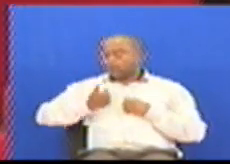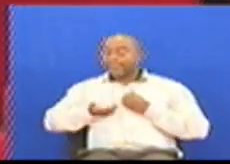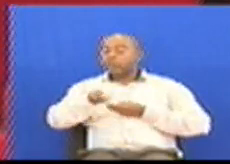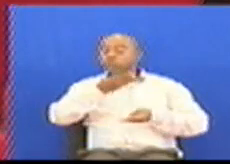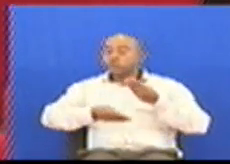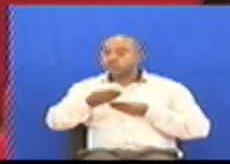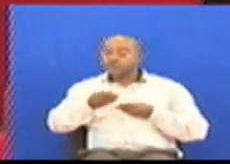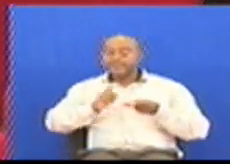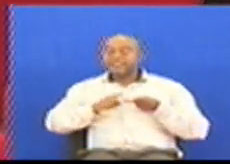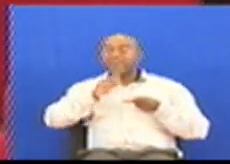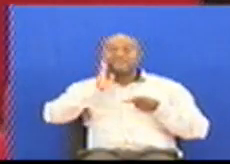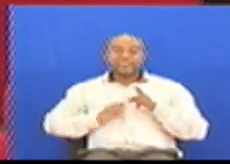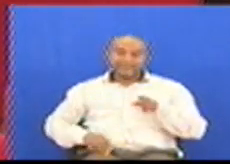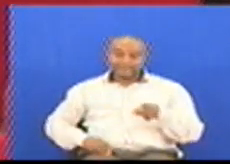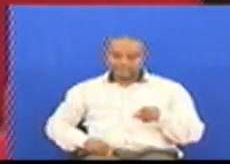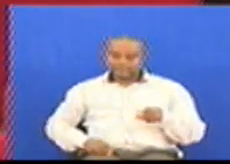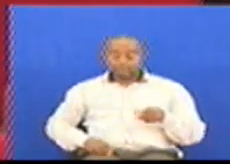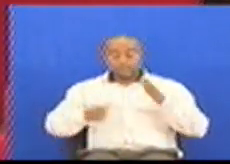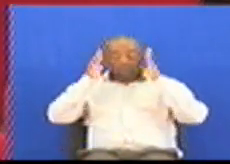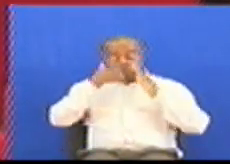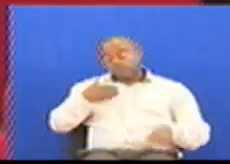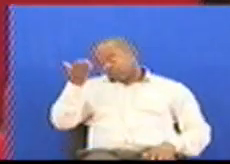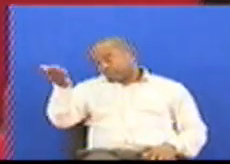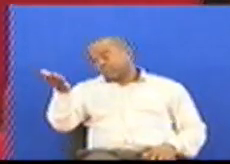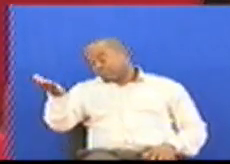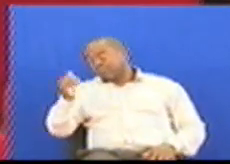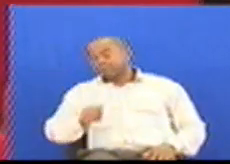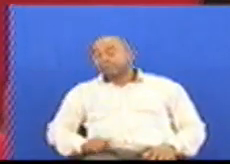pamoja na vijana. Mheshimiwa Naibu Spika, katika